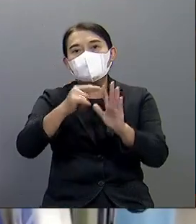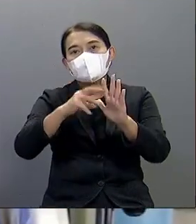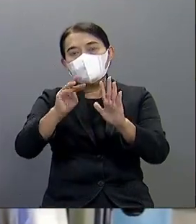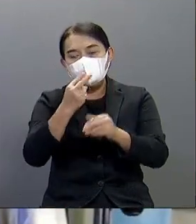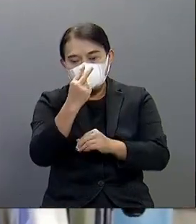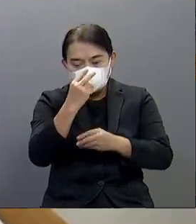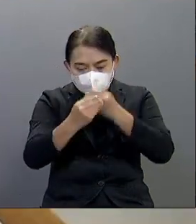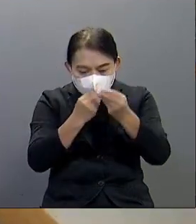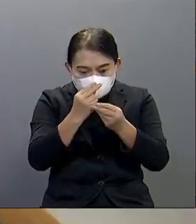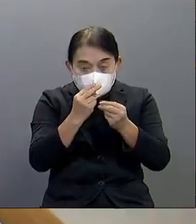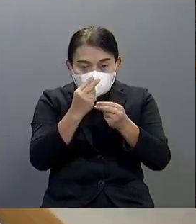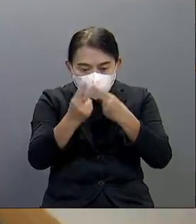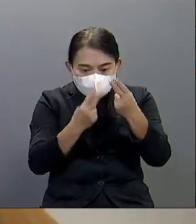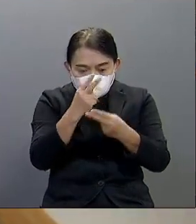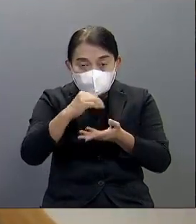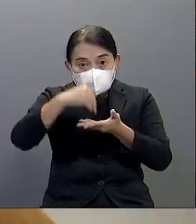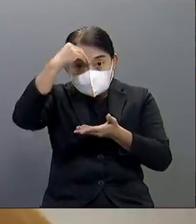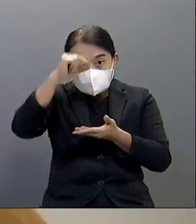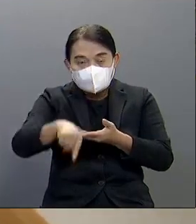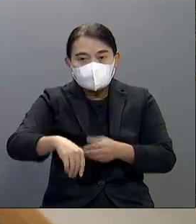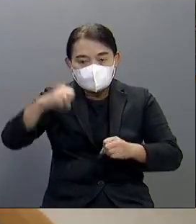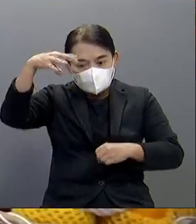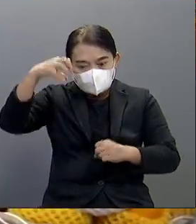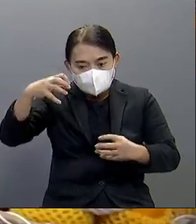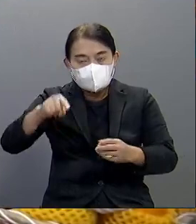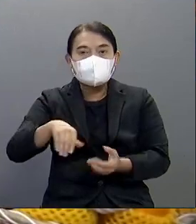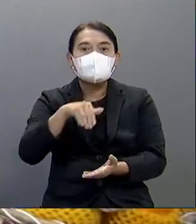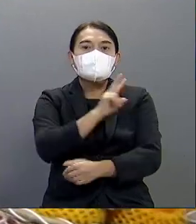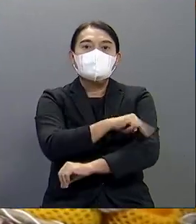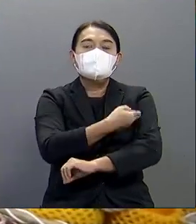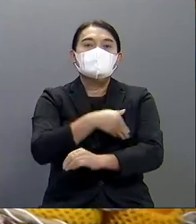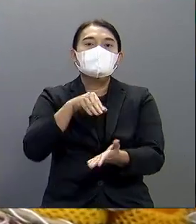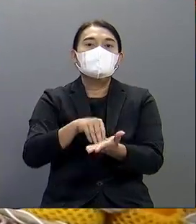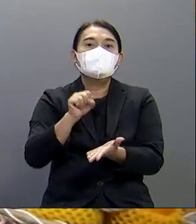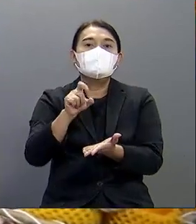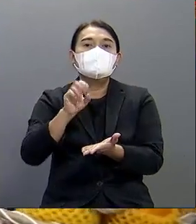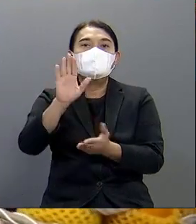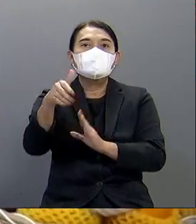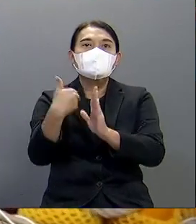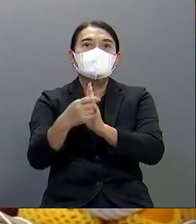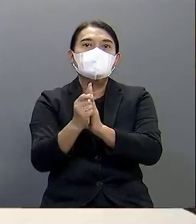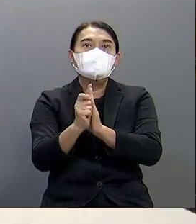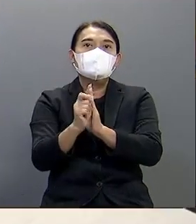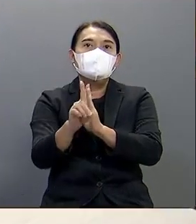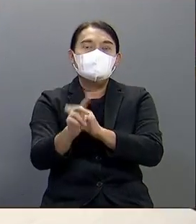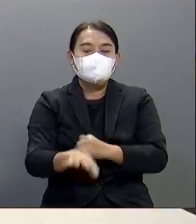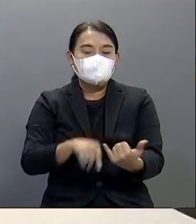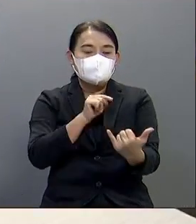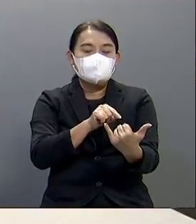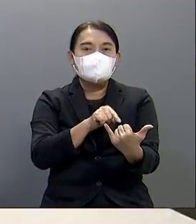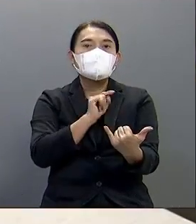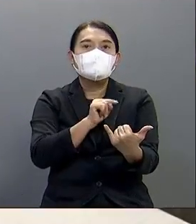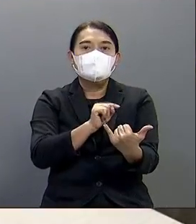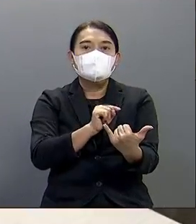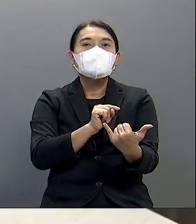นที่โดนไฟฟ้าช็อตนะคะแพทย์ของโรงพยาบาลศูนย์อุดรธานีให้เด็กที่ได้รับบาดเจ็บเนี่ยนอนดูอาการอยู่ที่ห้องหอผู้ป่วย